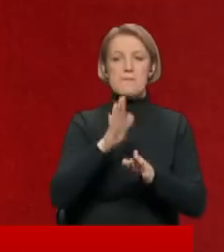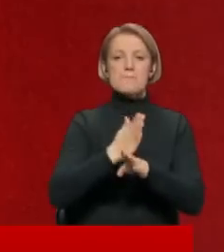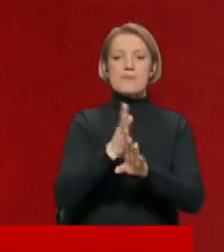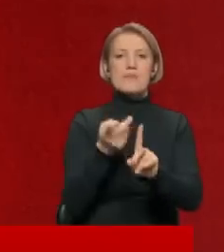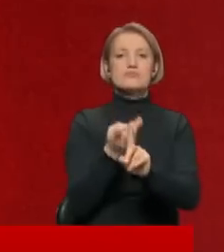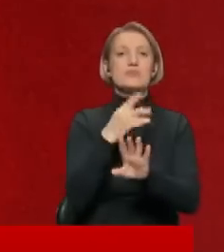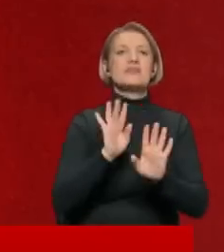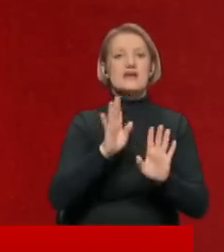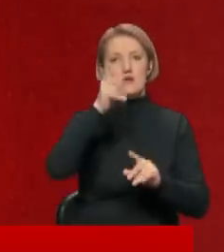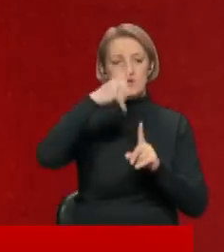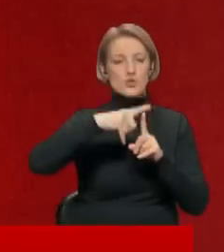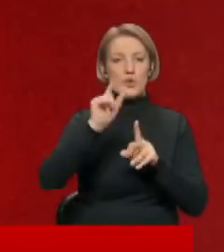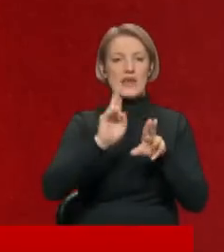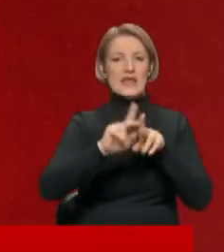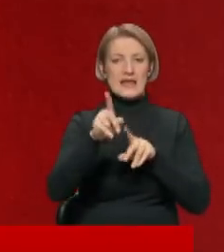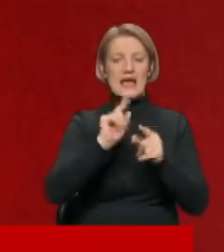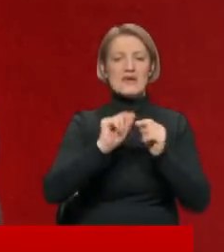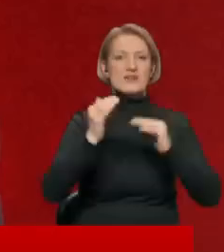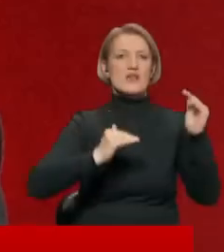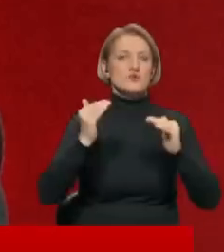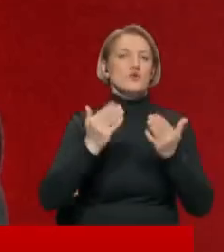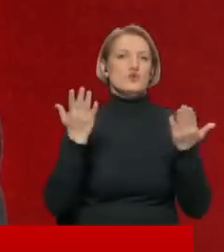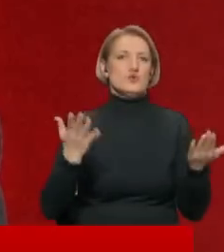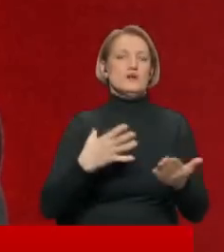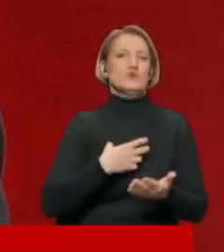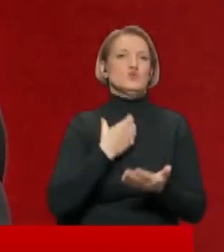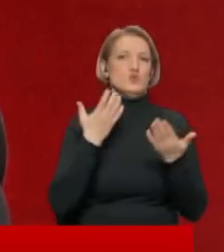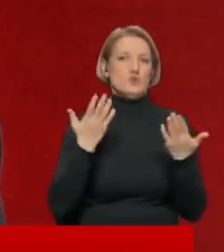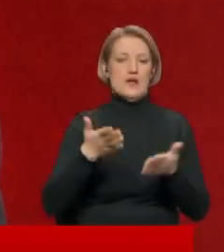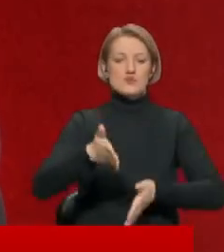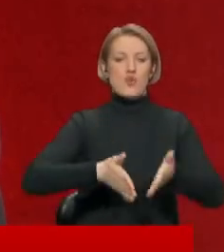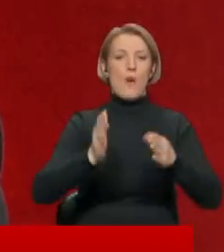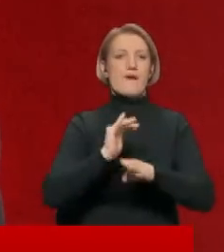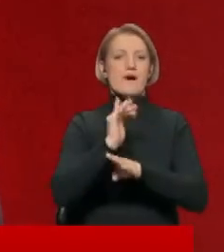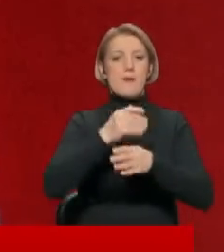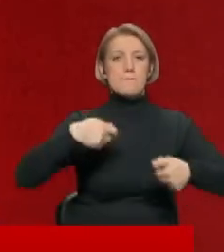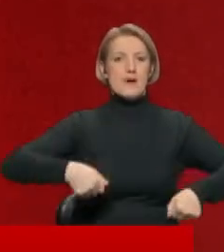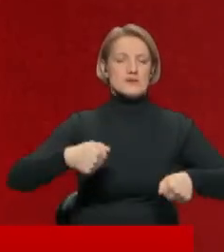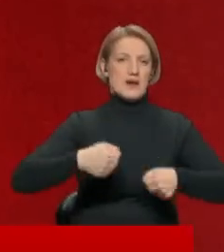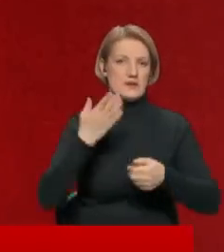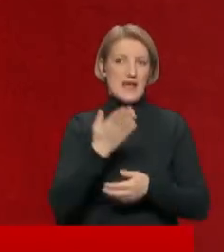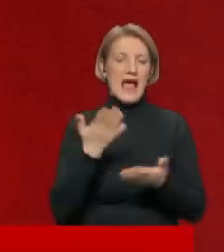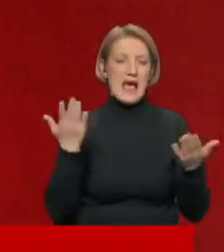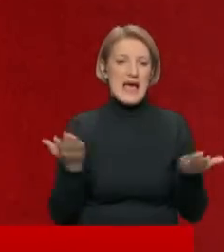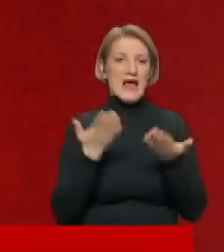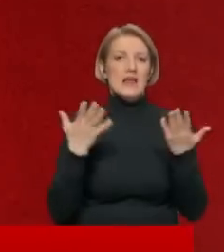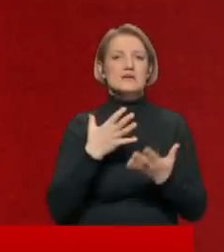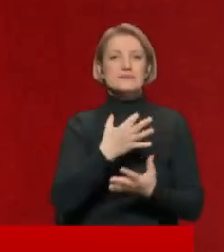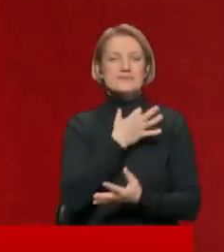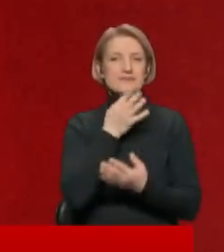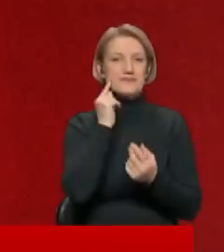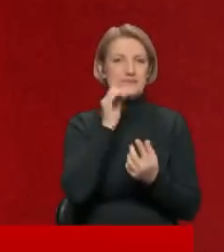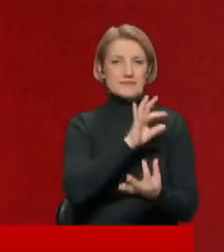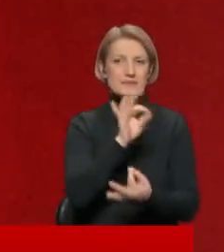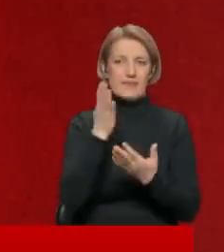etmekle olmaz TÜİK enflasyonu maalesef fiili olarak sokakta yaşanan pazarda yaşanan hele hele Dar gelirli ki